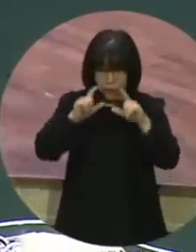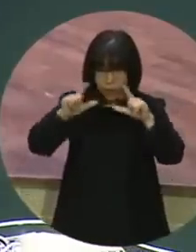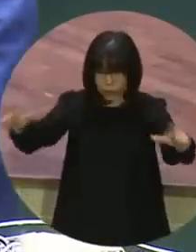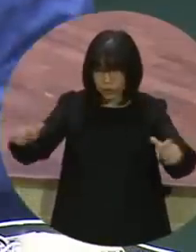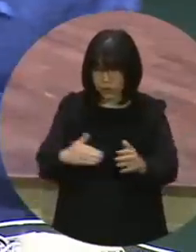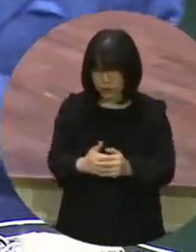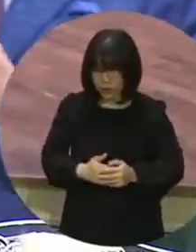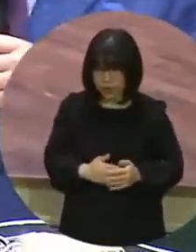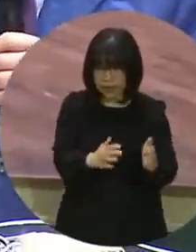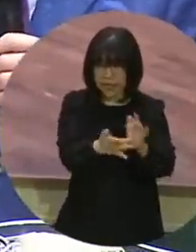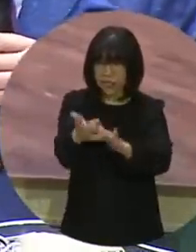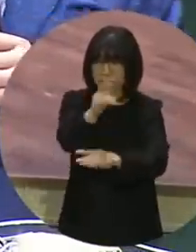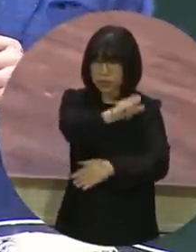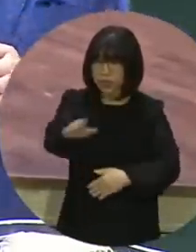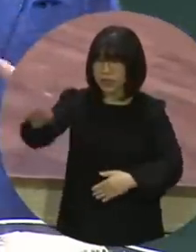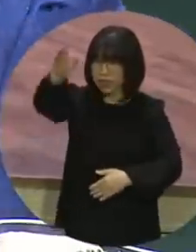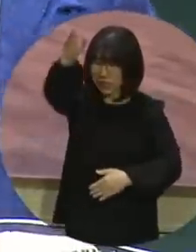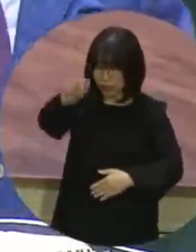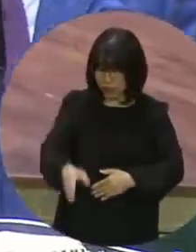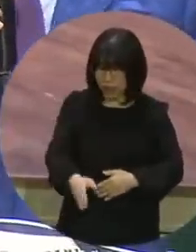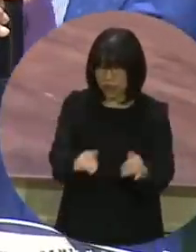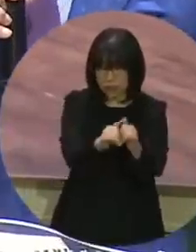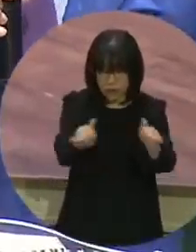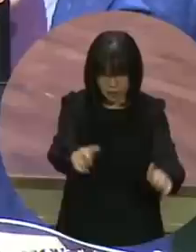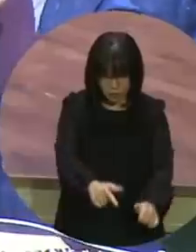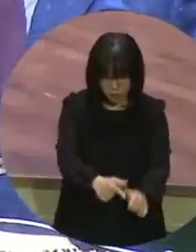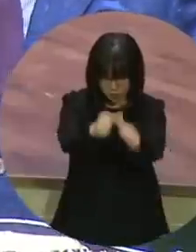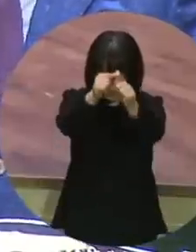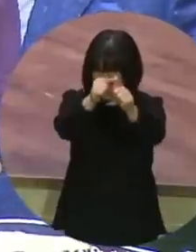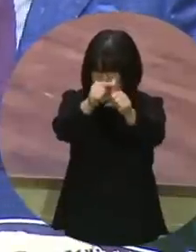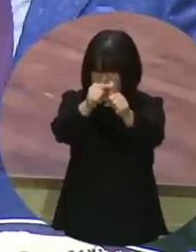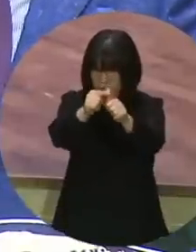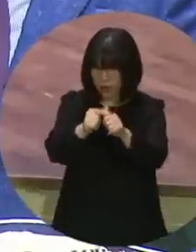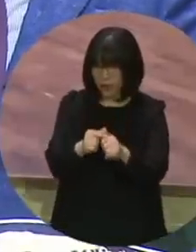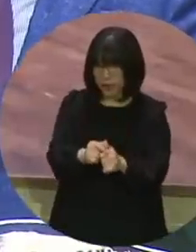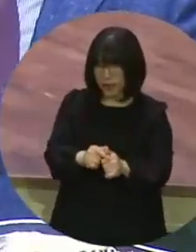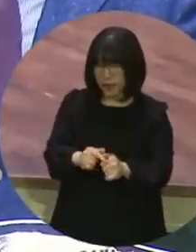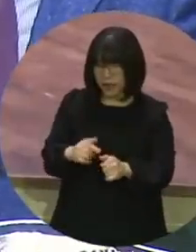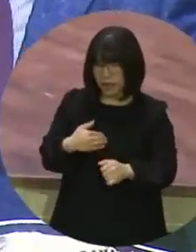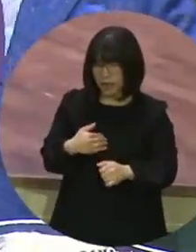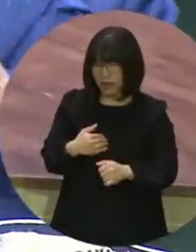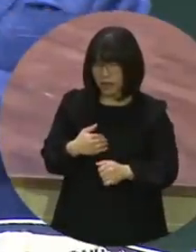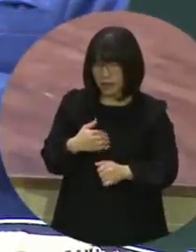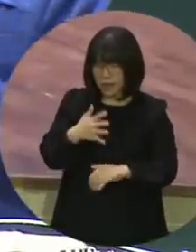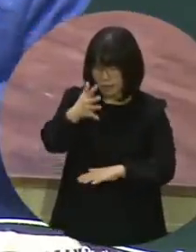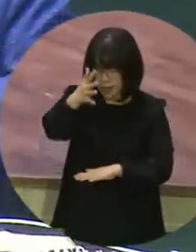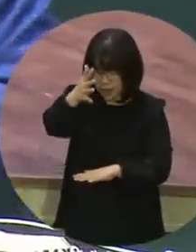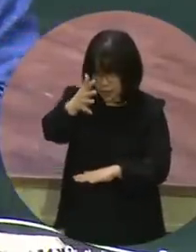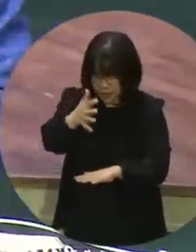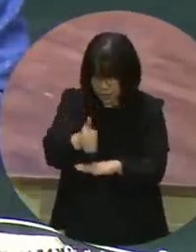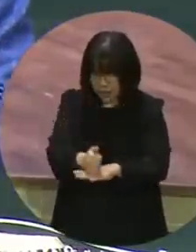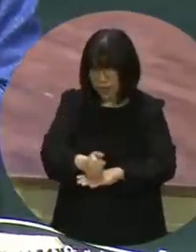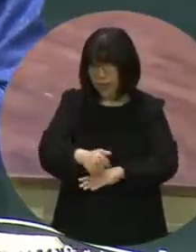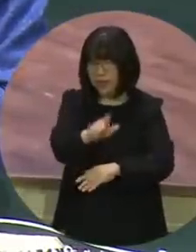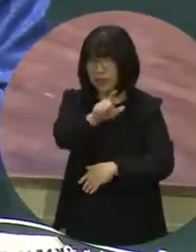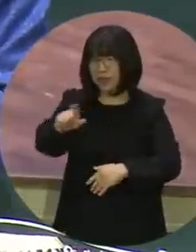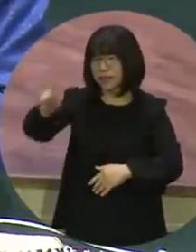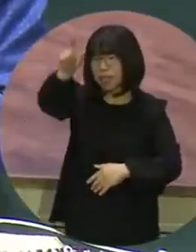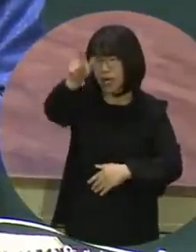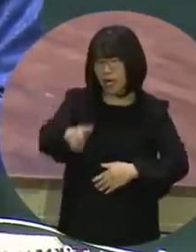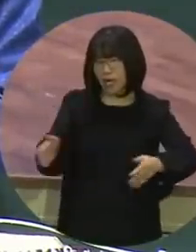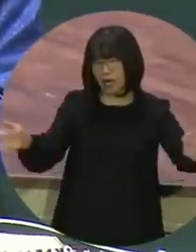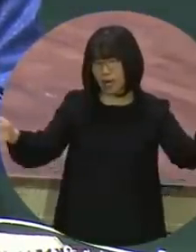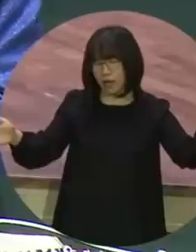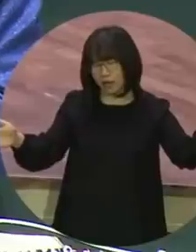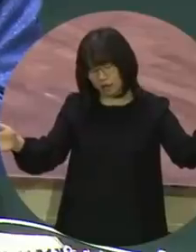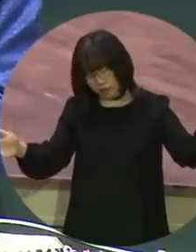예수님이 십자가에 이 땅에 인류를 구원하러 오셔서 인생 문제 해결하러 오셔가지고 마지막 가상치는 마지막 말씀, 숨